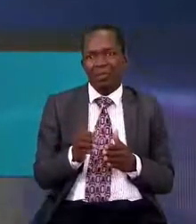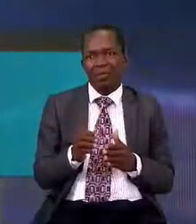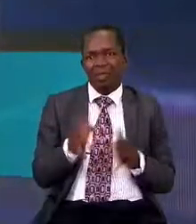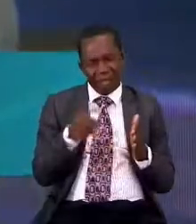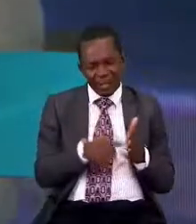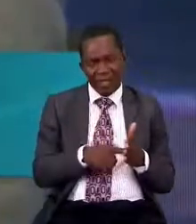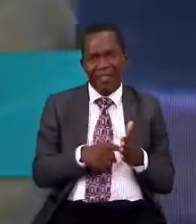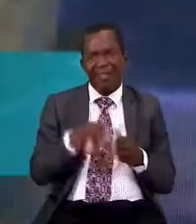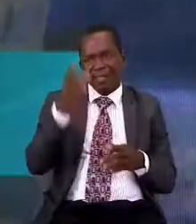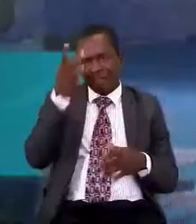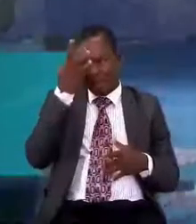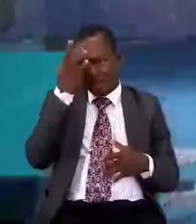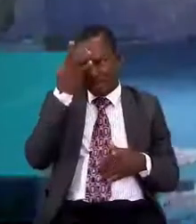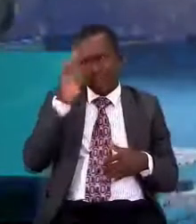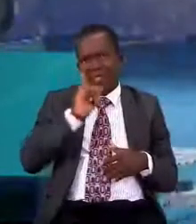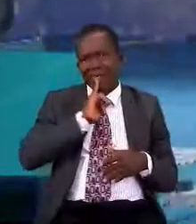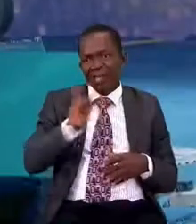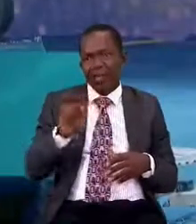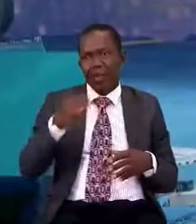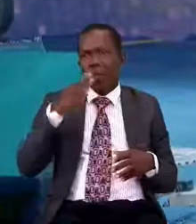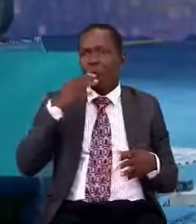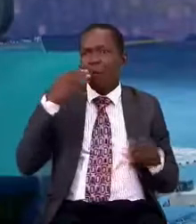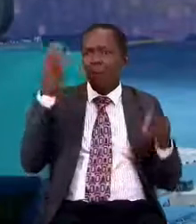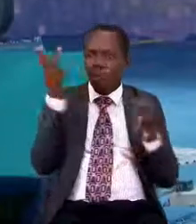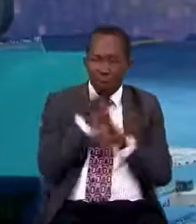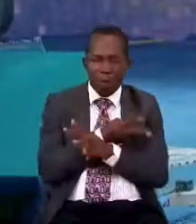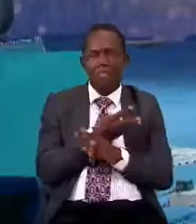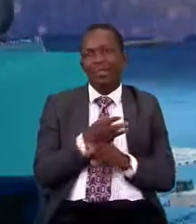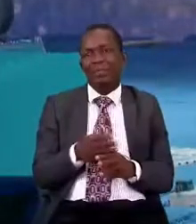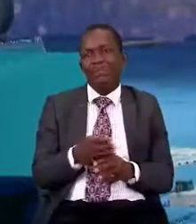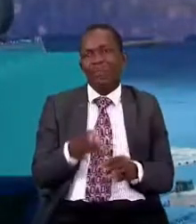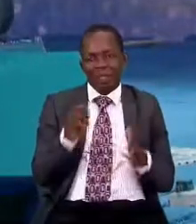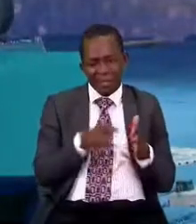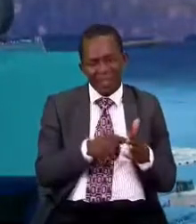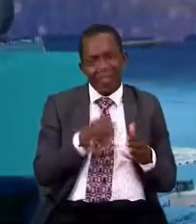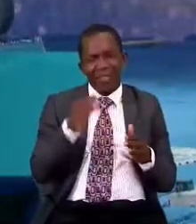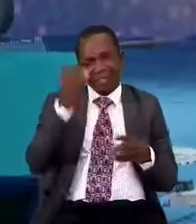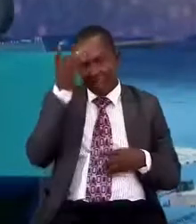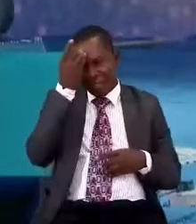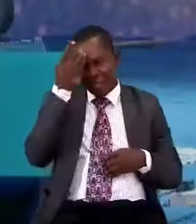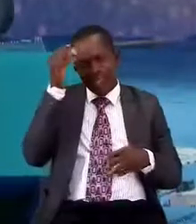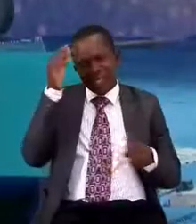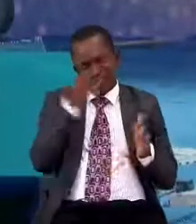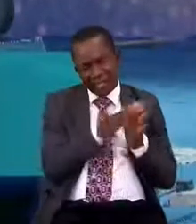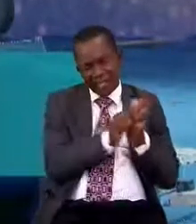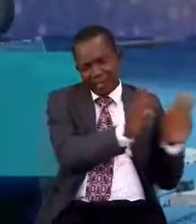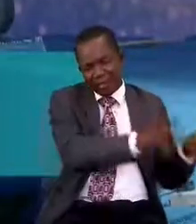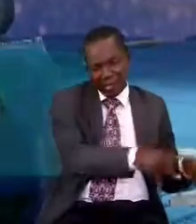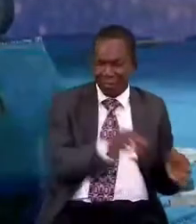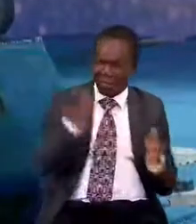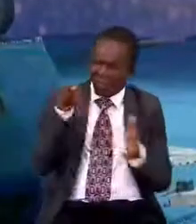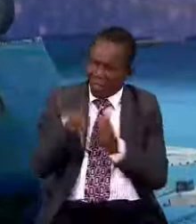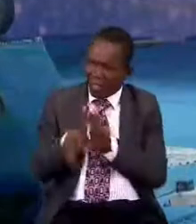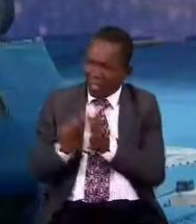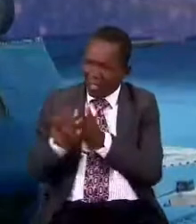là a tué cette personne, a éliminé l'autre là. Le nom qui vous sera à donner aujourd'hui, le nom là va